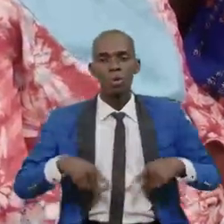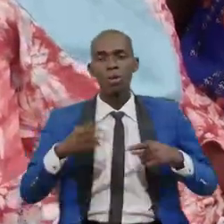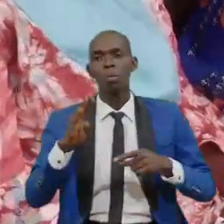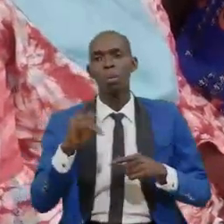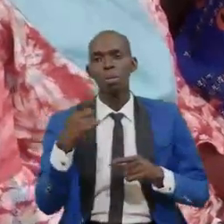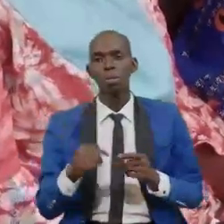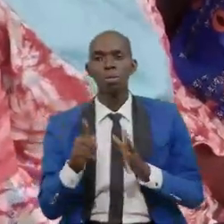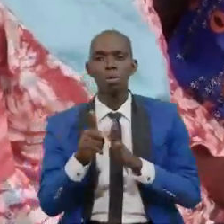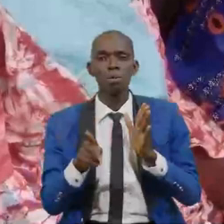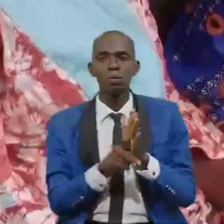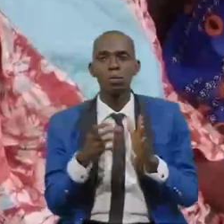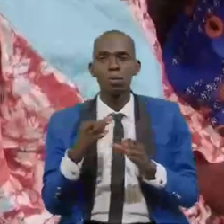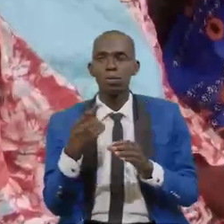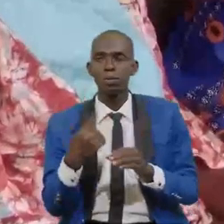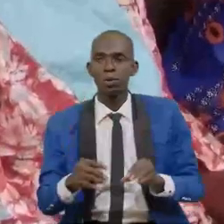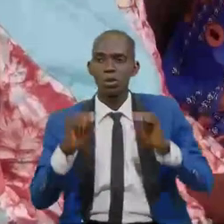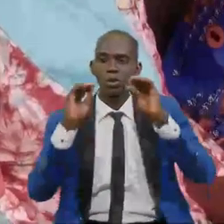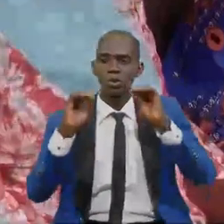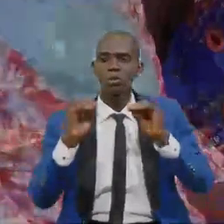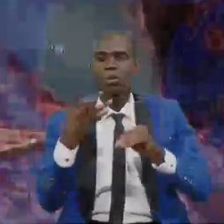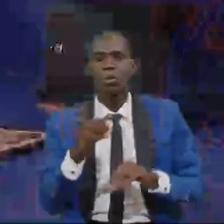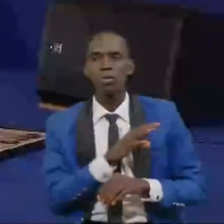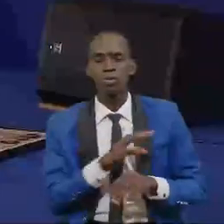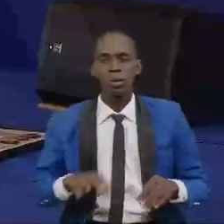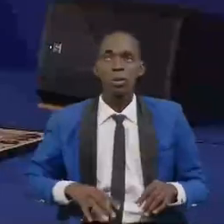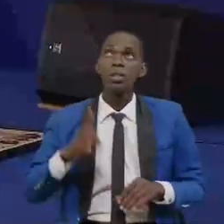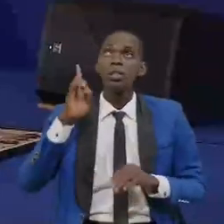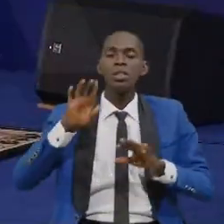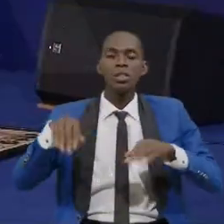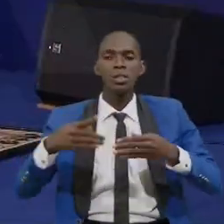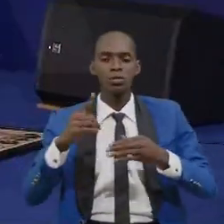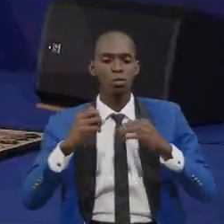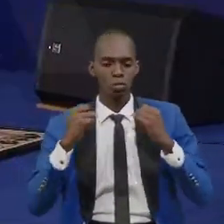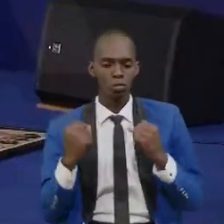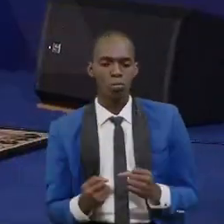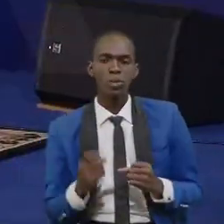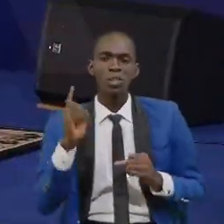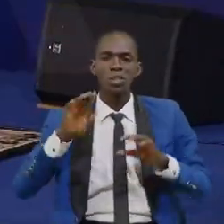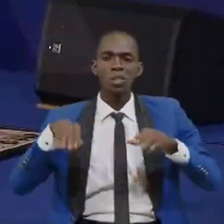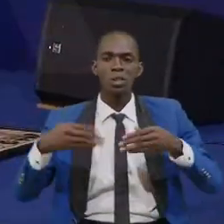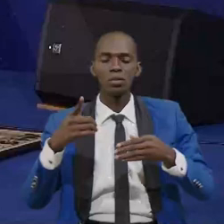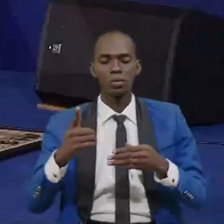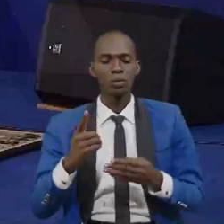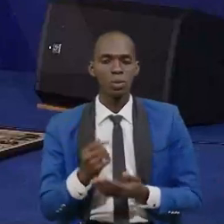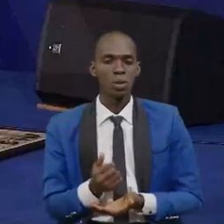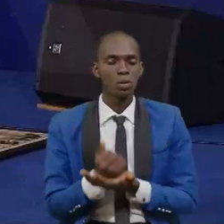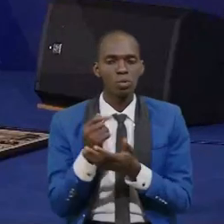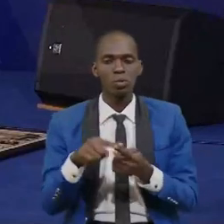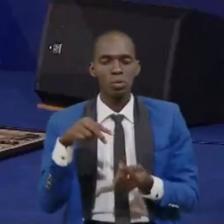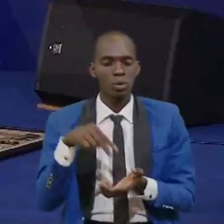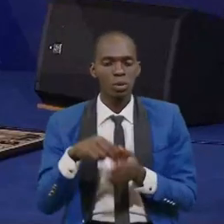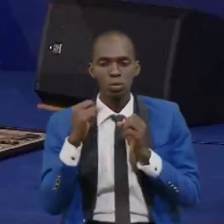principes des doctrines de Christ, cela vous donne la force. cela vous garde ferme et